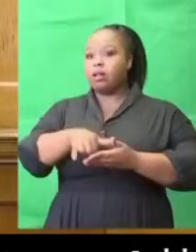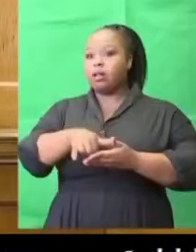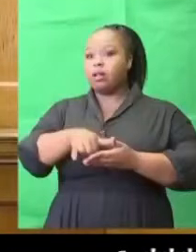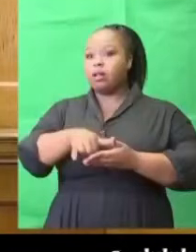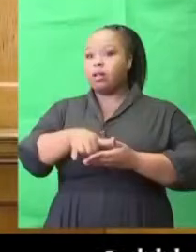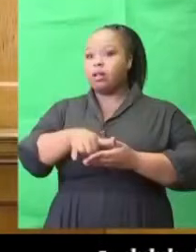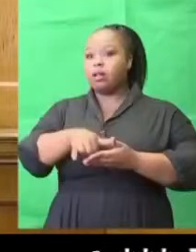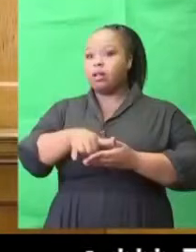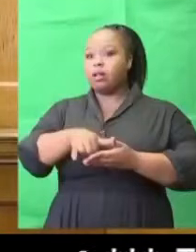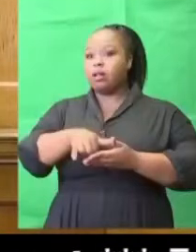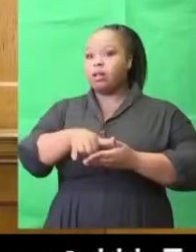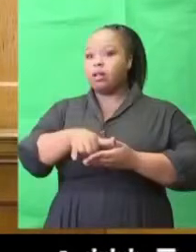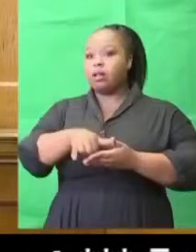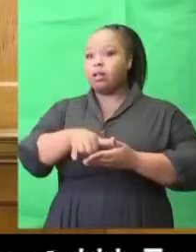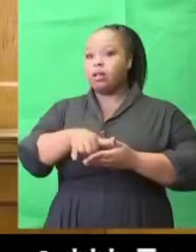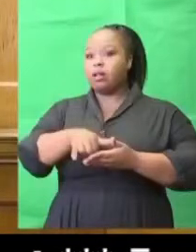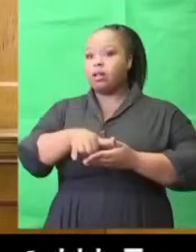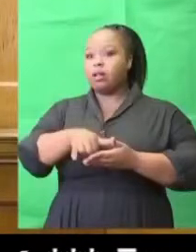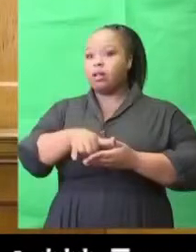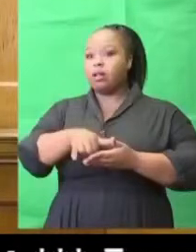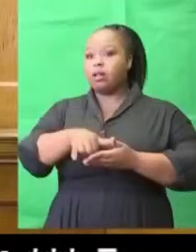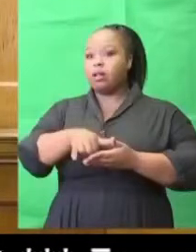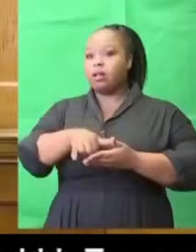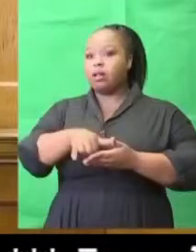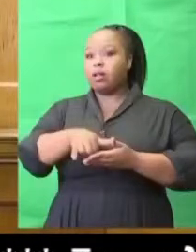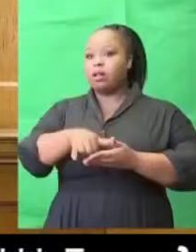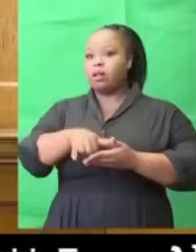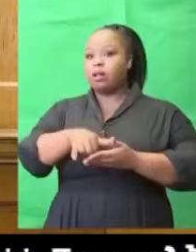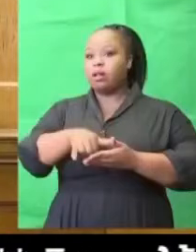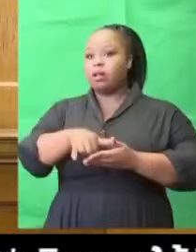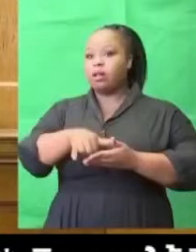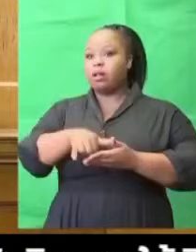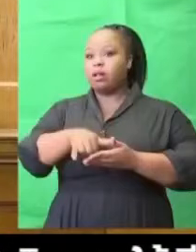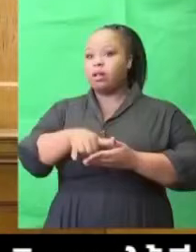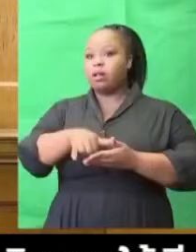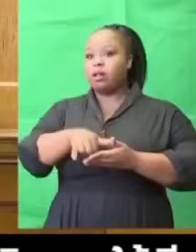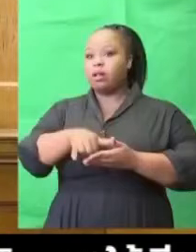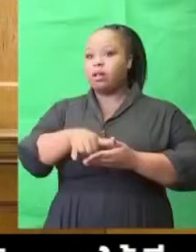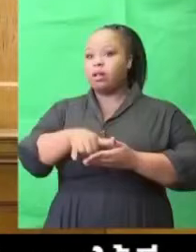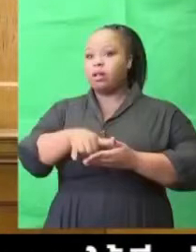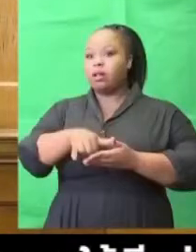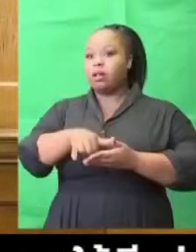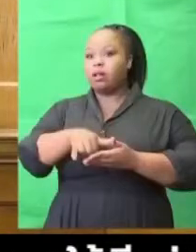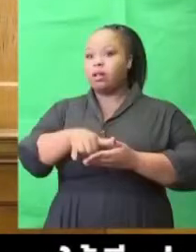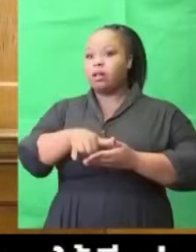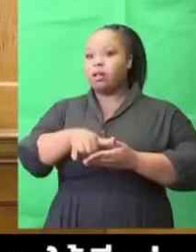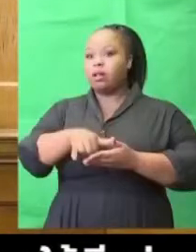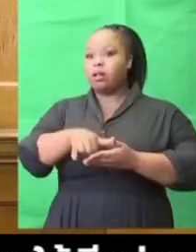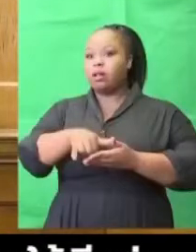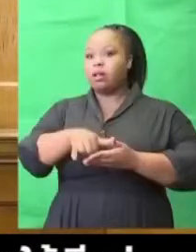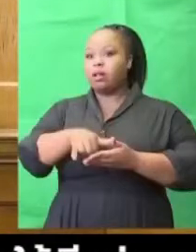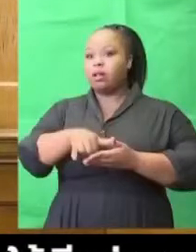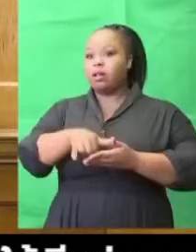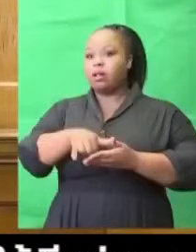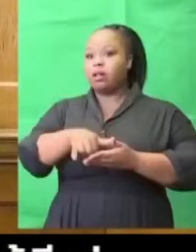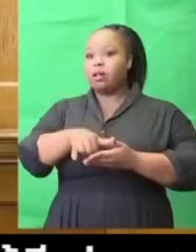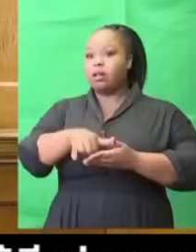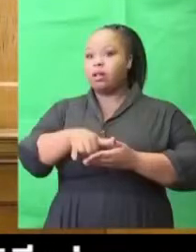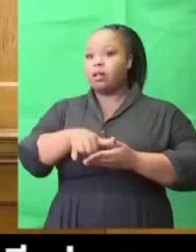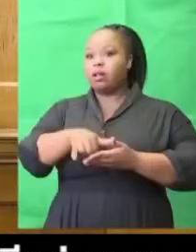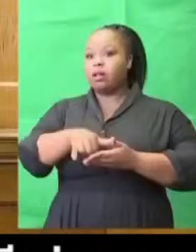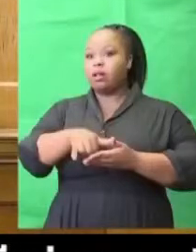แพร่กว้างขวางในประเทศต่างๆรวมทั้งประเทศไทยด้วยนะครับปฏิกิริยาจากประธานาธิบดี